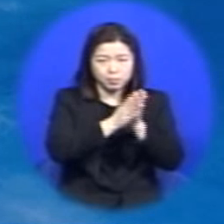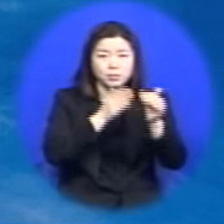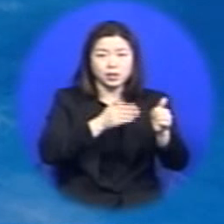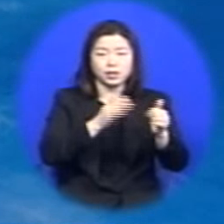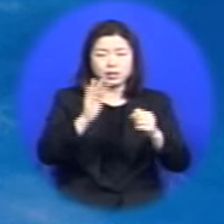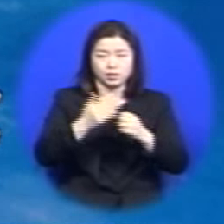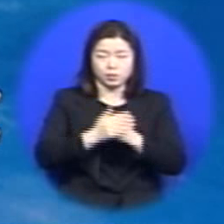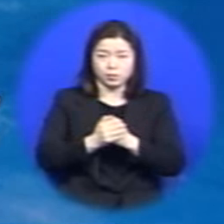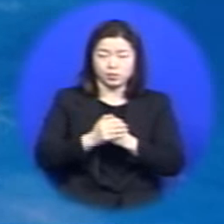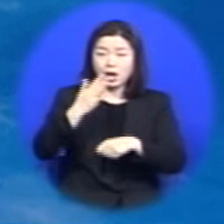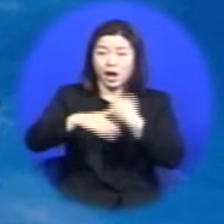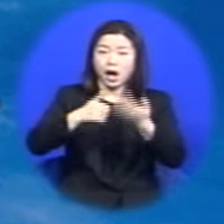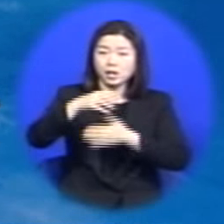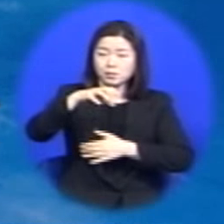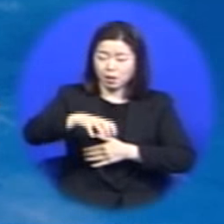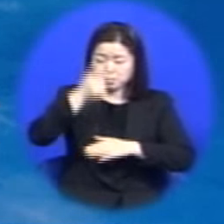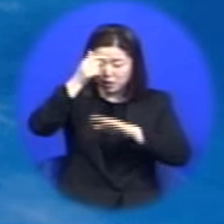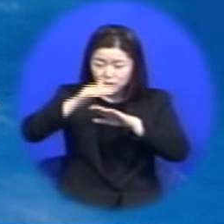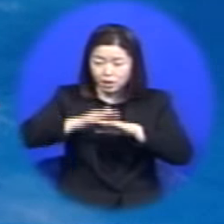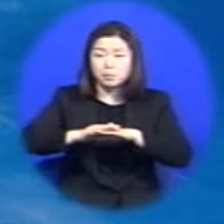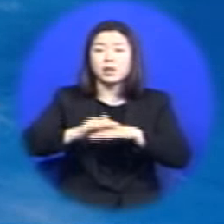하나님 앞에 나와서 예배하려고 하면,